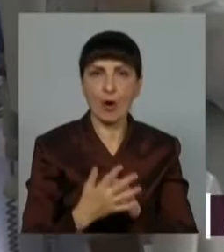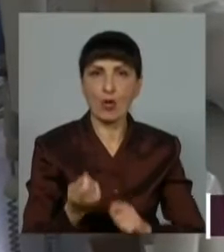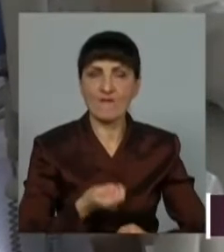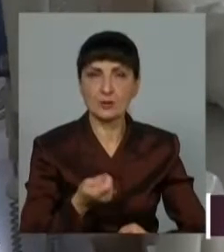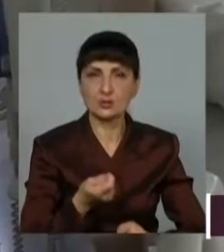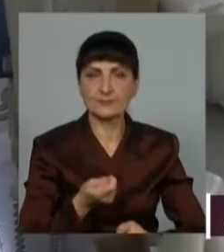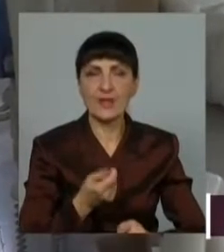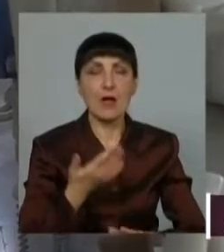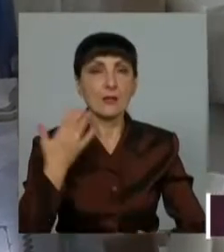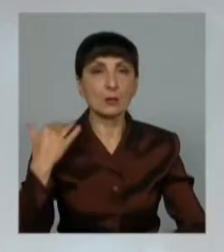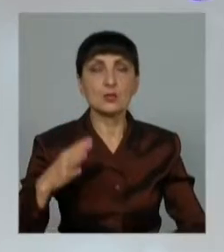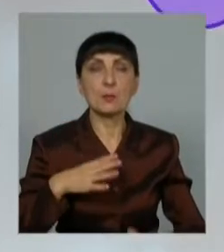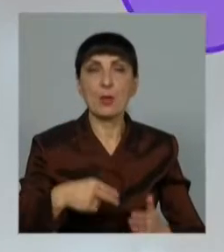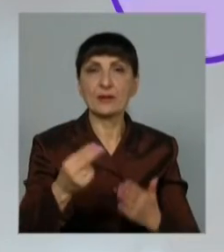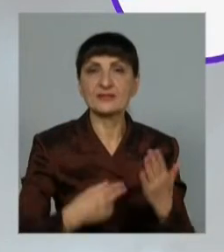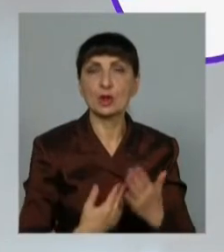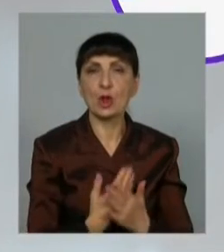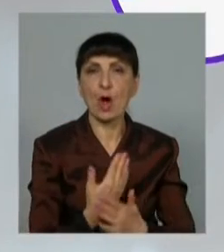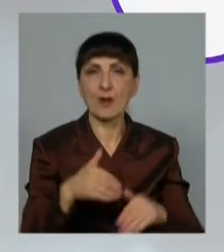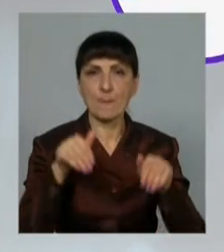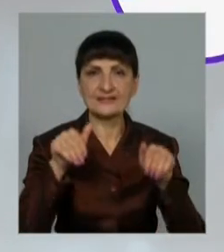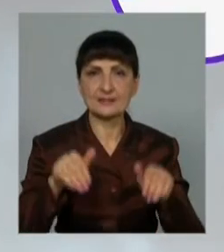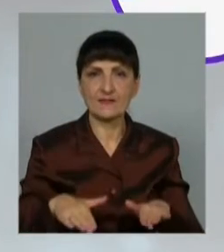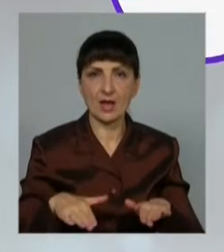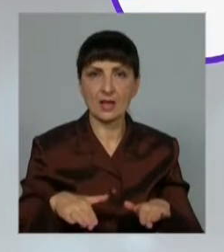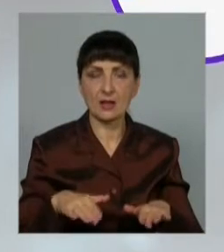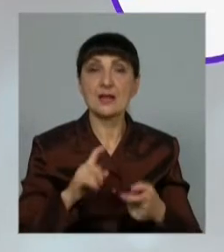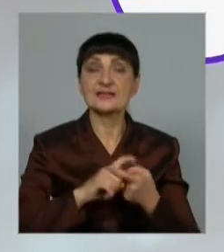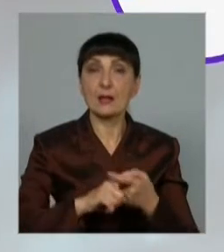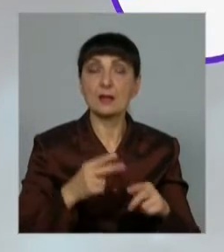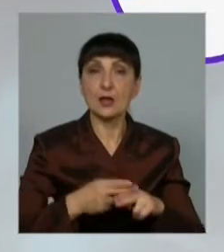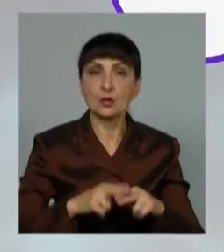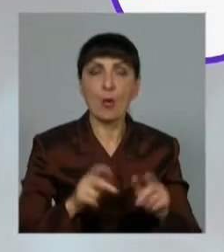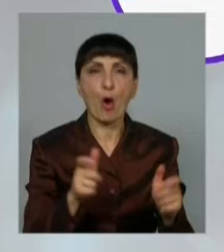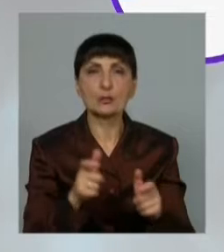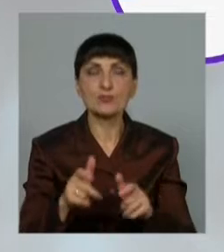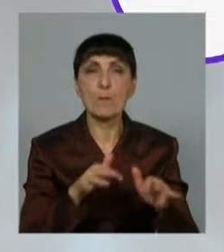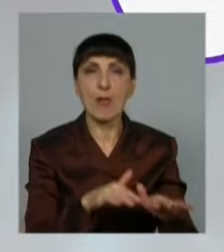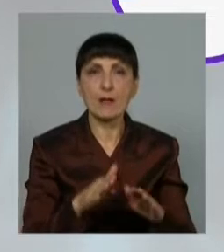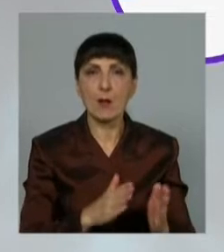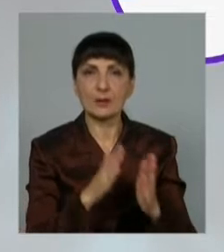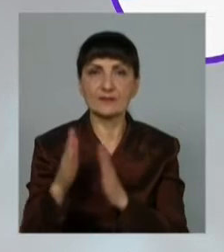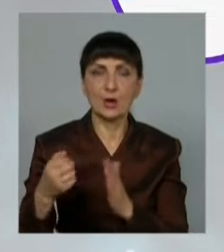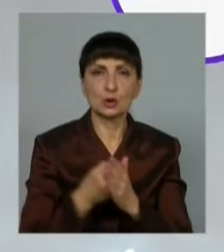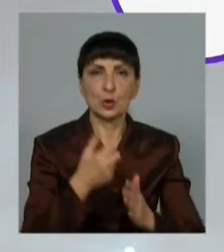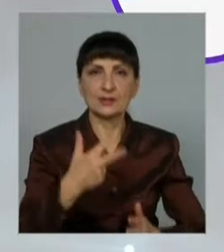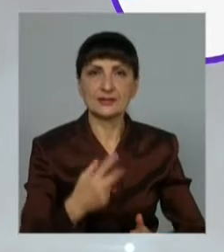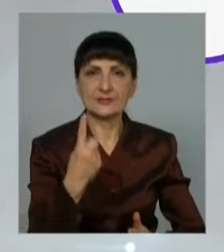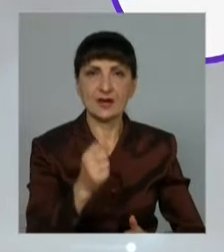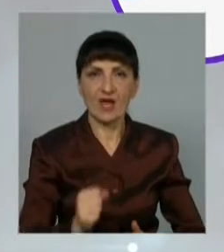инфекцией. Накануне было подписано новое постановление, согласно которому ограничительные меры продлеваются до 31